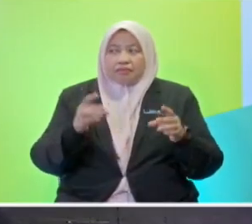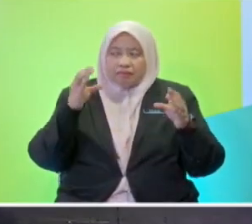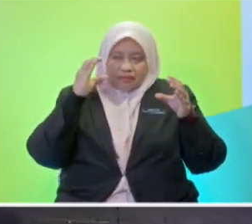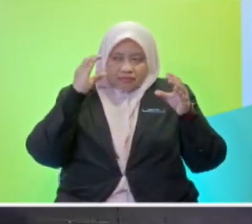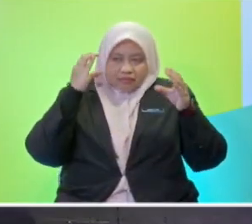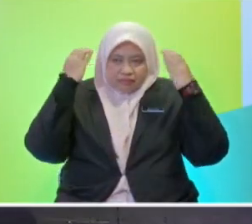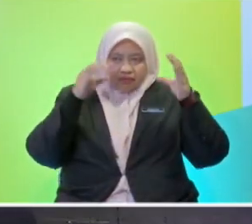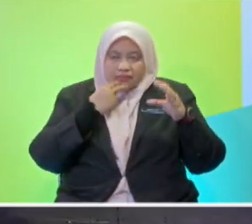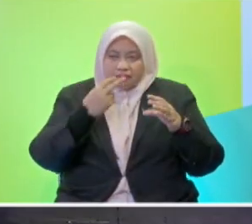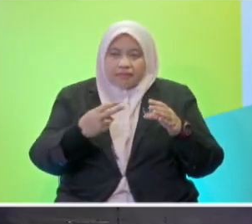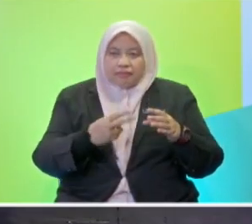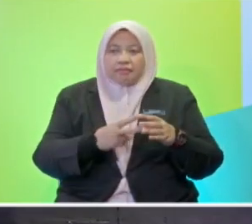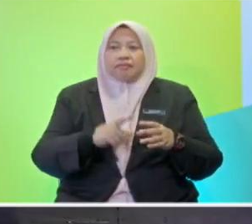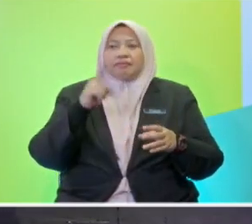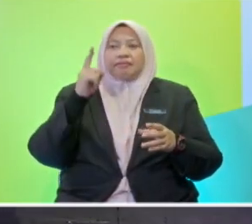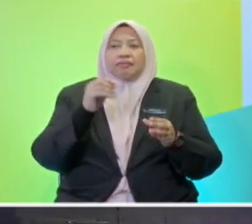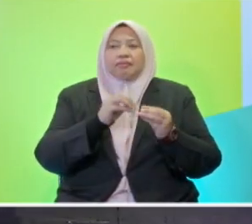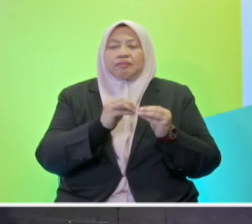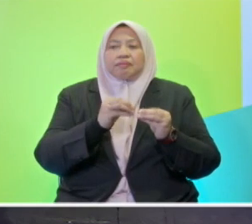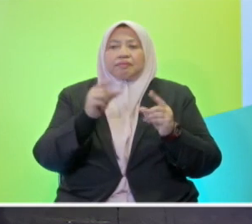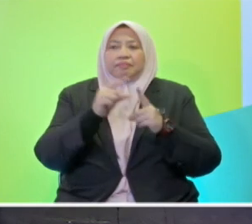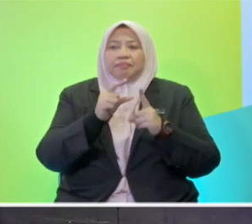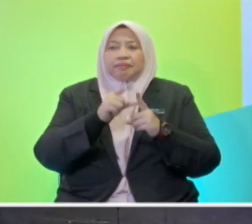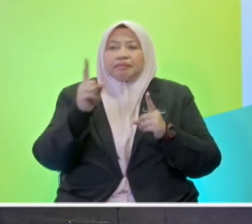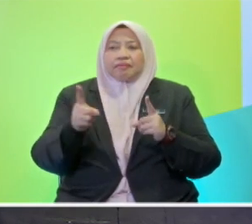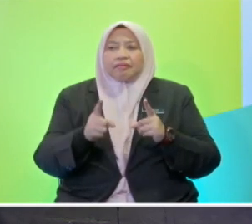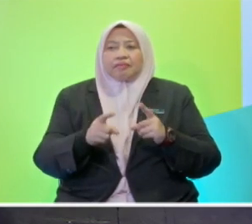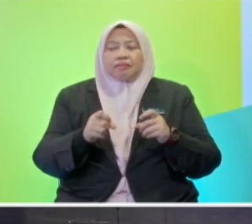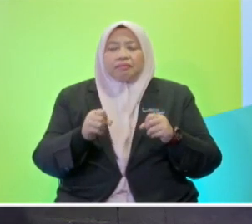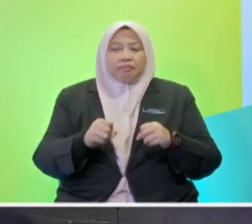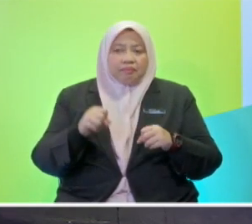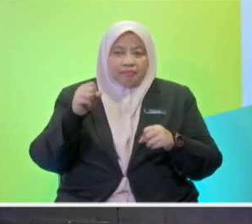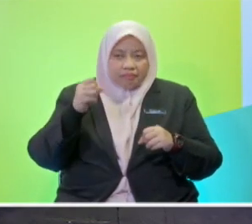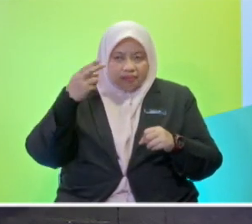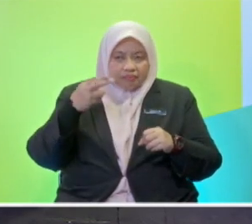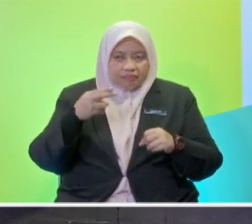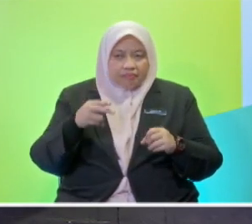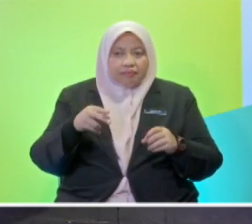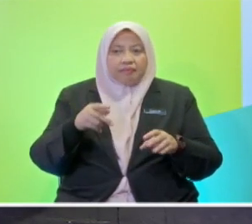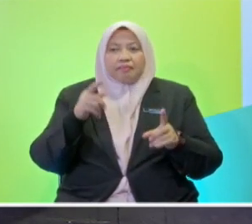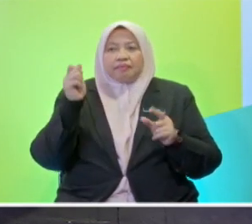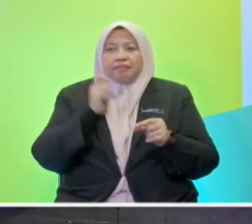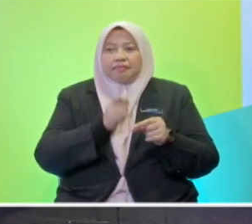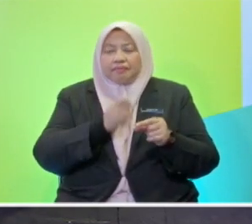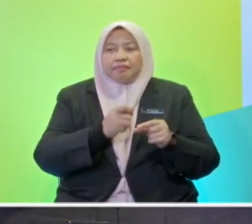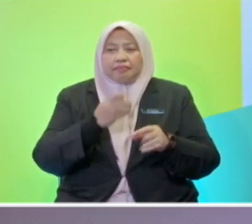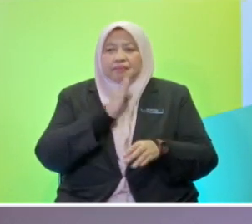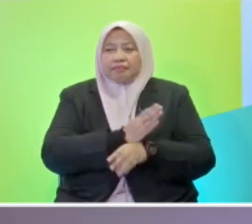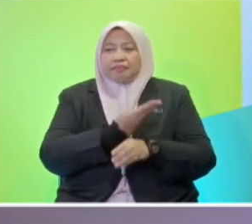Hakim boleh tak sebut eh untuk perkataan yang kedua boleh Oke aku besi